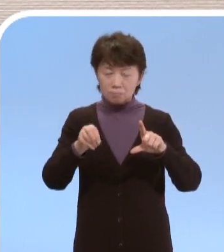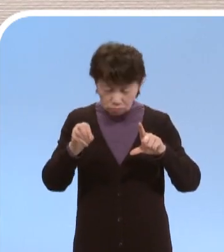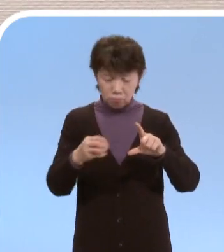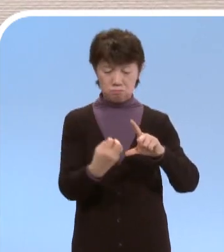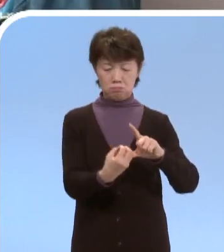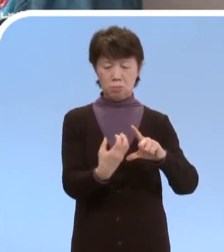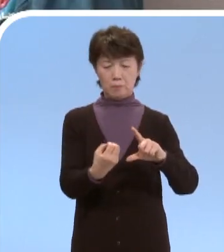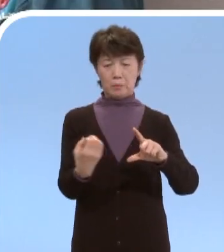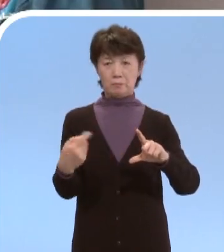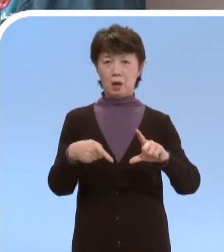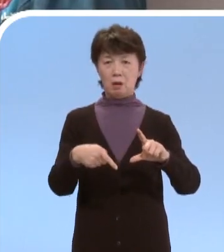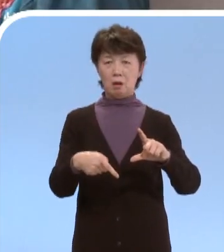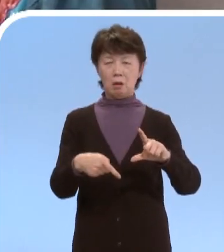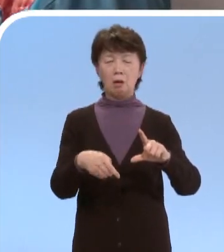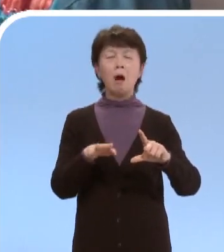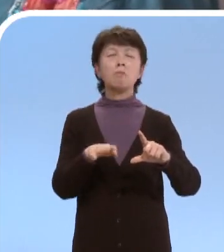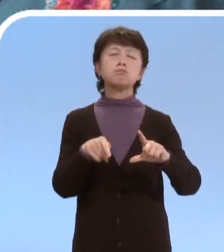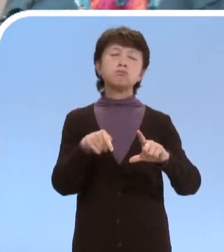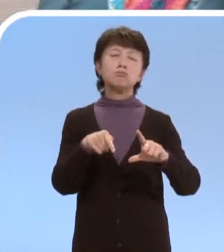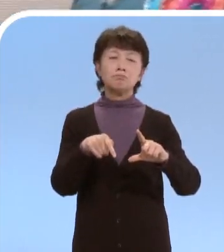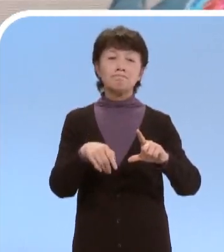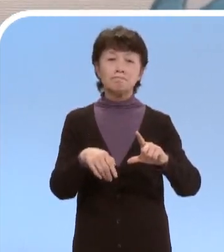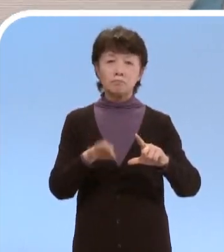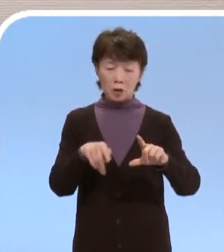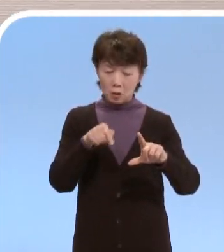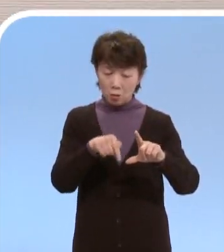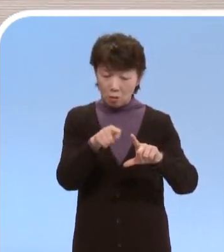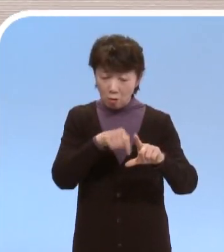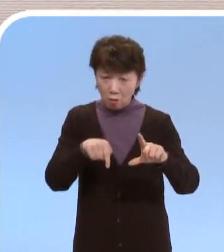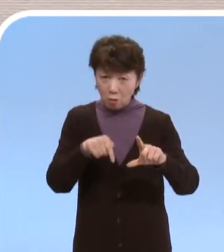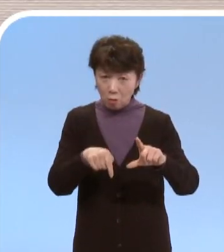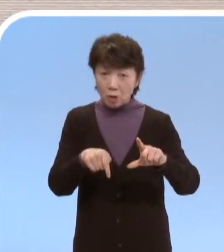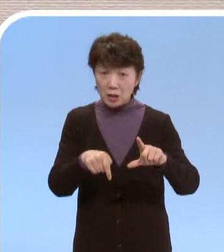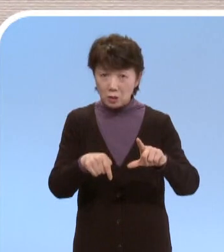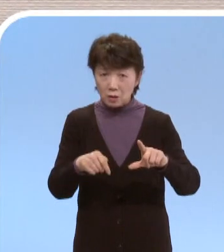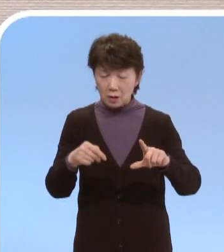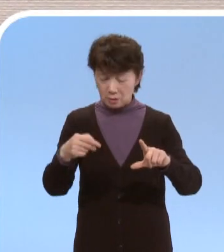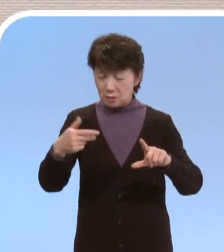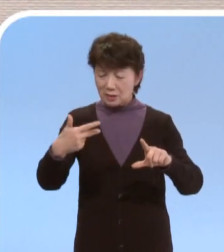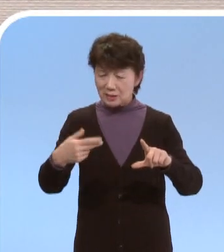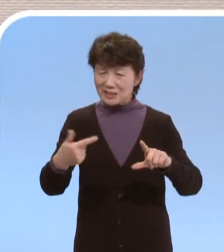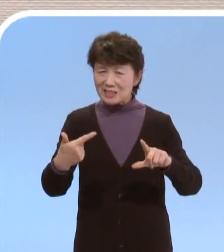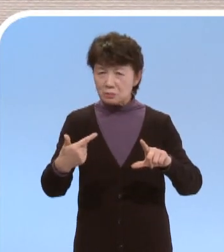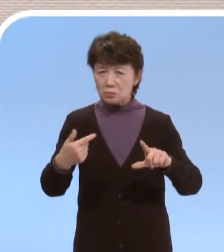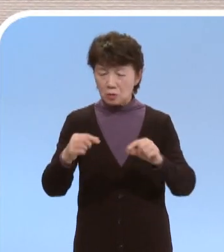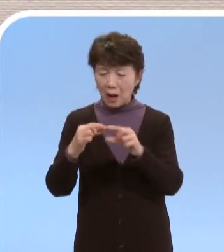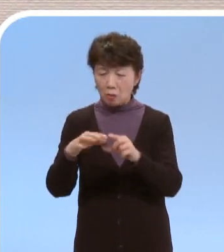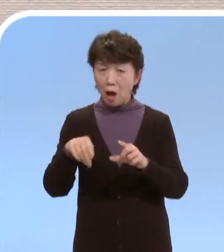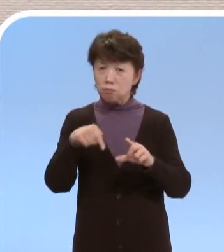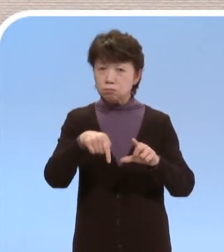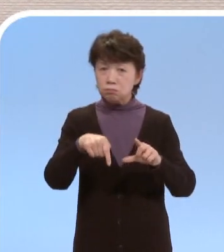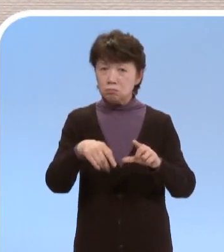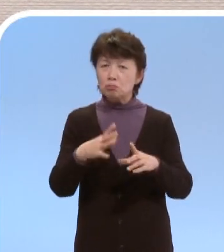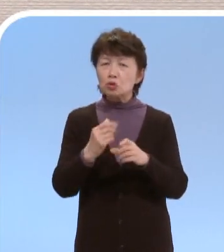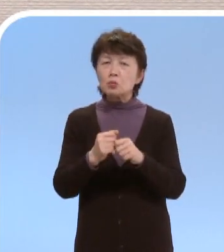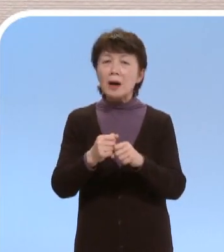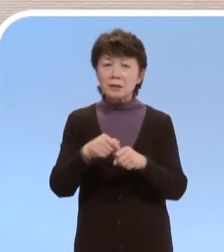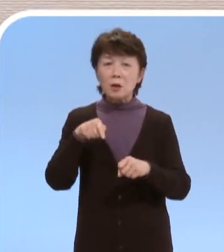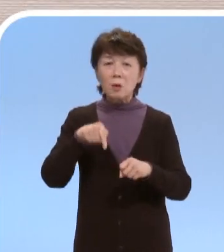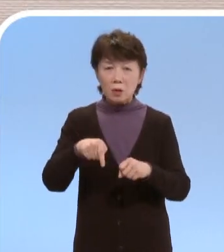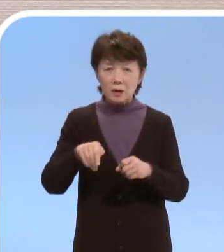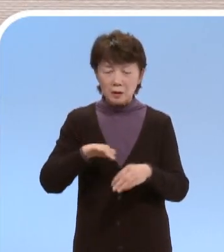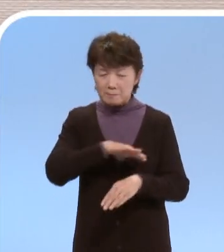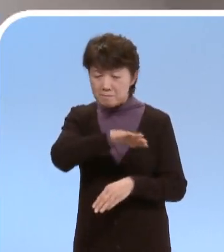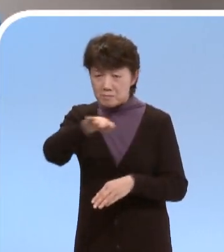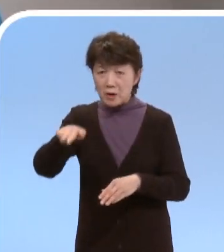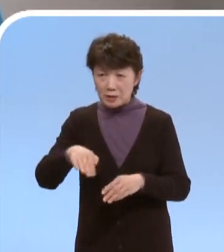表示されています。あとはこの端末自体でちゃんとその SIM カードが入っていて、 はい、 携帯電話回線に常時つ